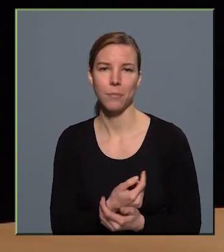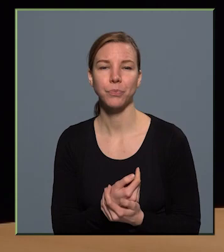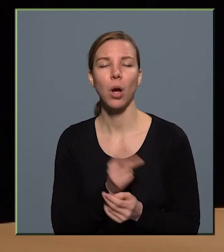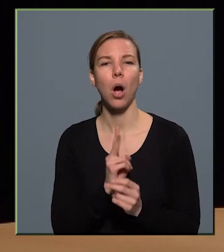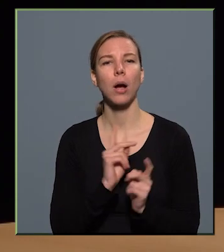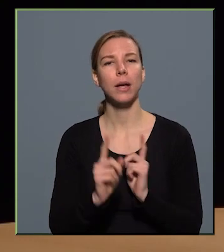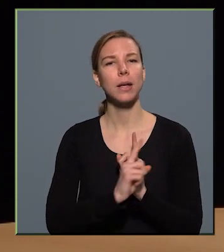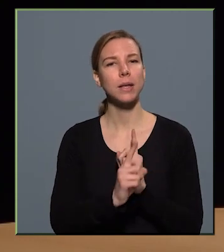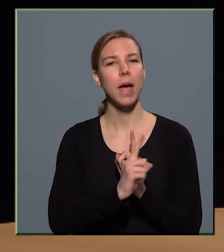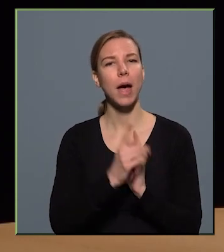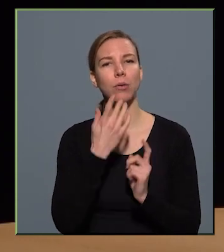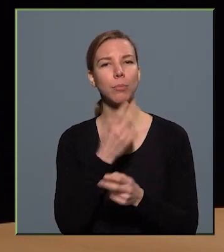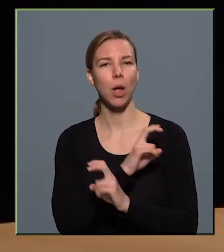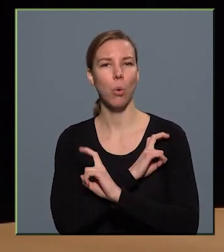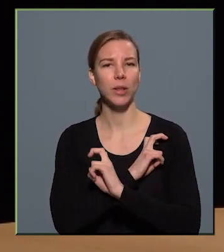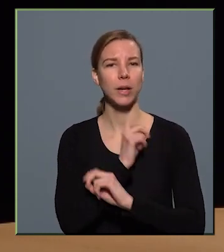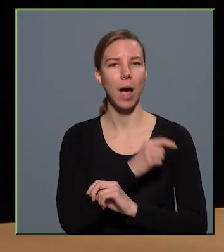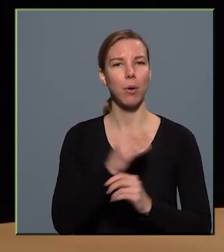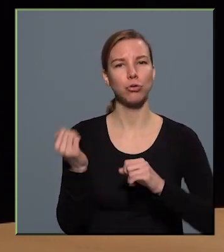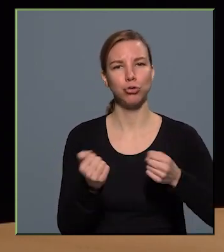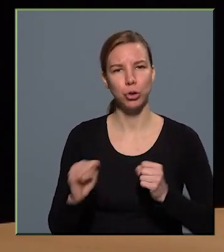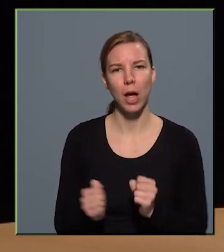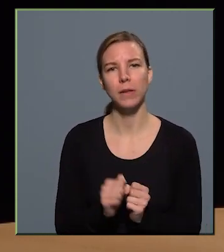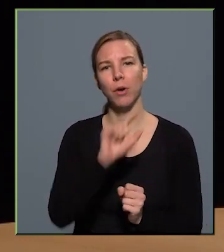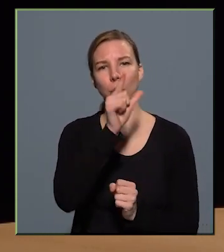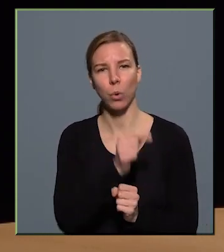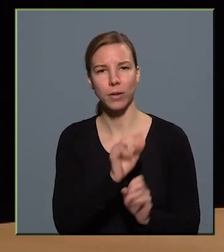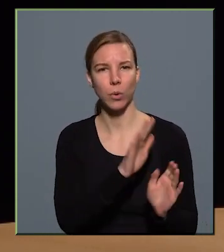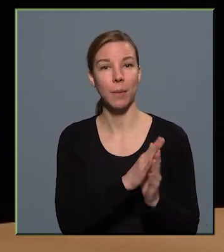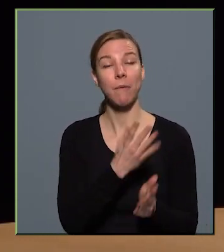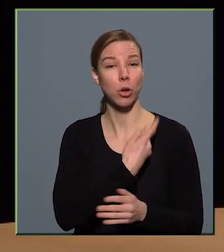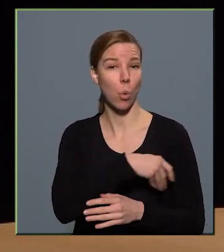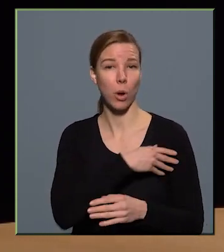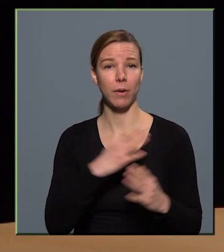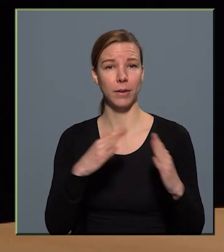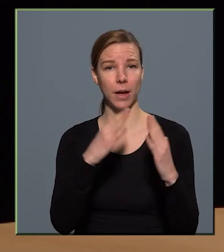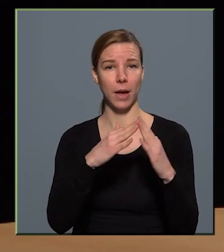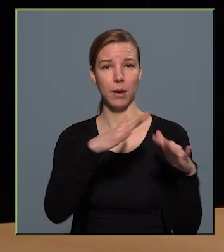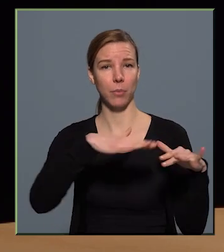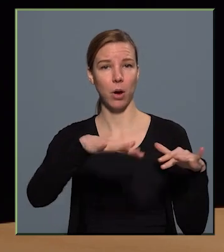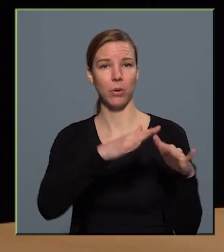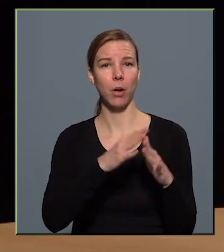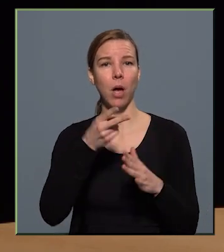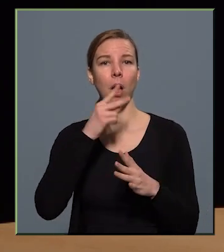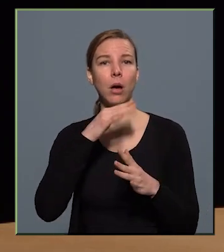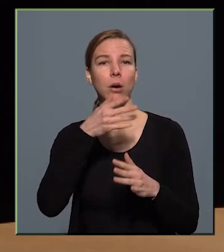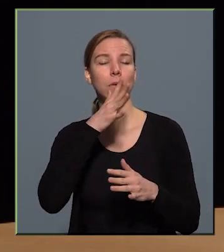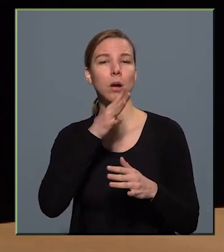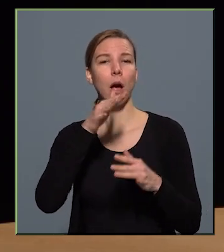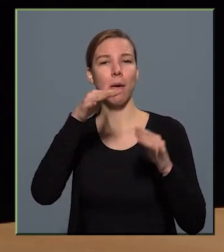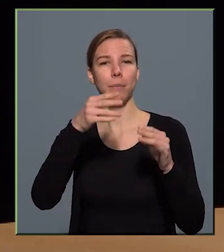jár Ausztriába, Sielni, Olaszországba, vagy akár a horvát tengerpartot járja, a Krika vízesés környékén is van